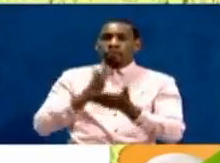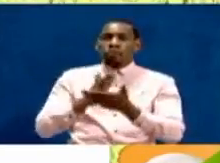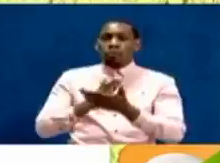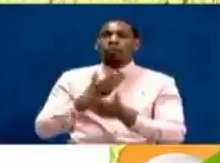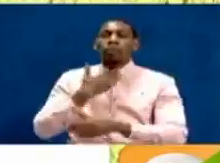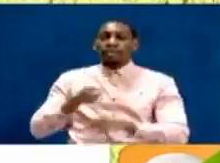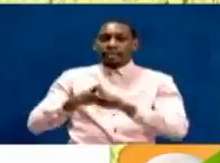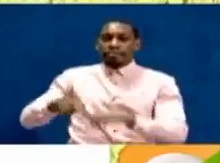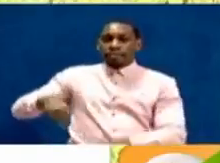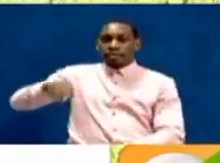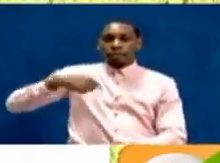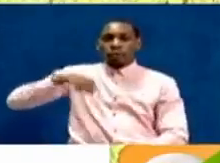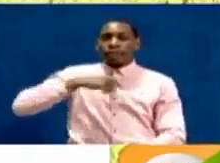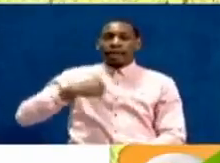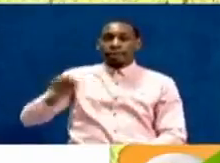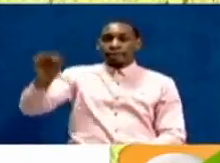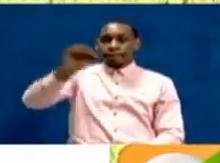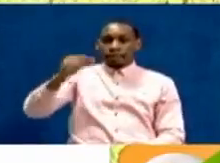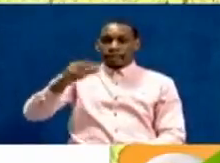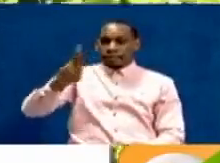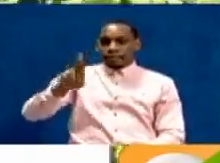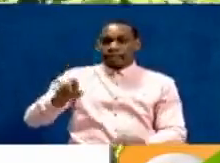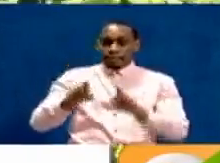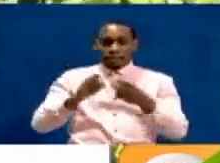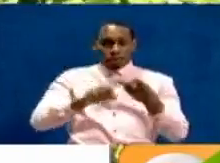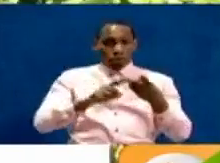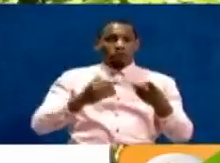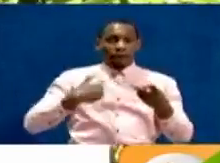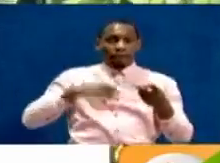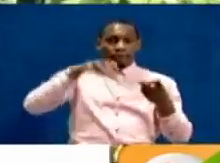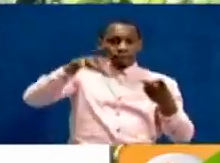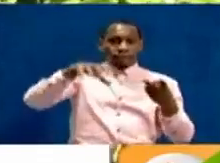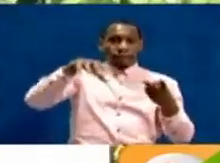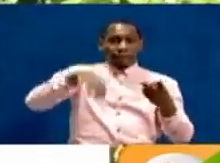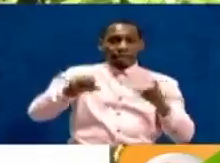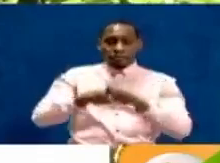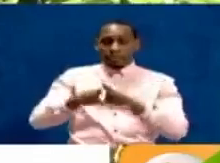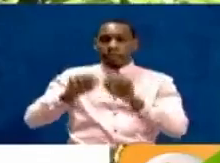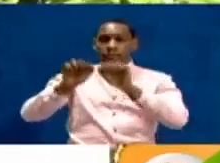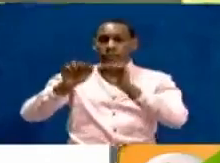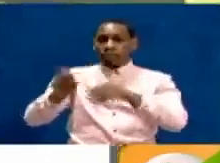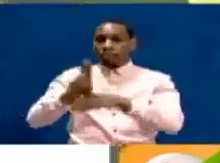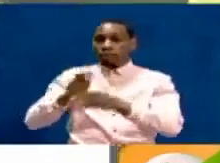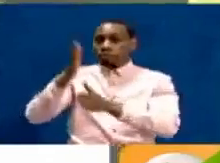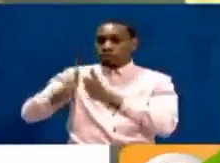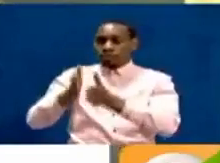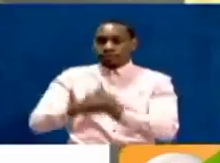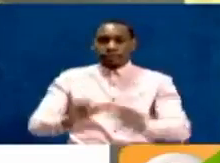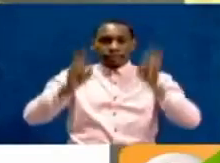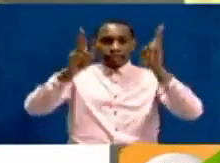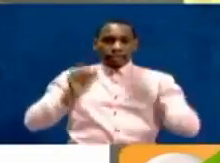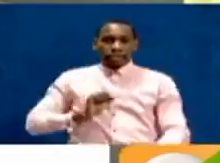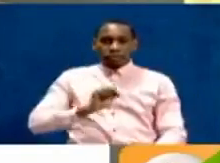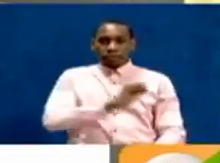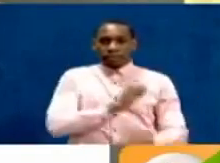Tunaingetamani pia sisi naye tuwe na SGR, bali na kutumia matatu watu waweze kutumia reli. Ni swala ambalo seneta wa Bungoma